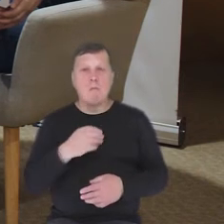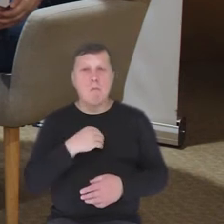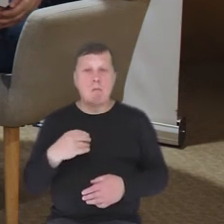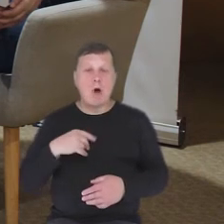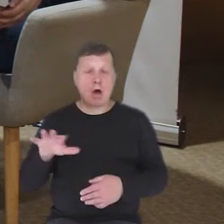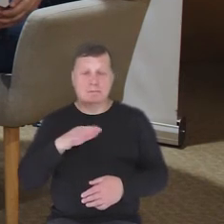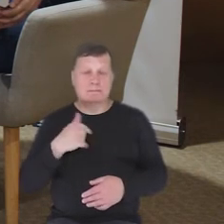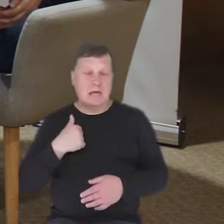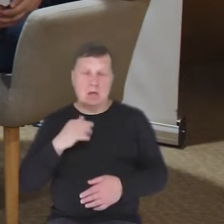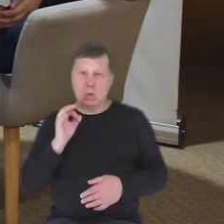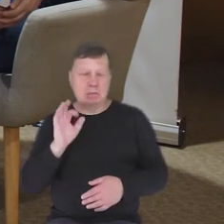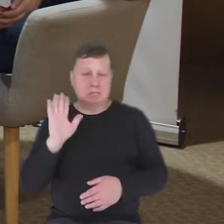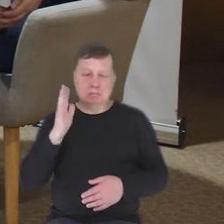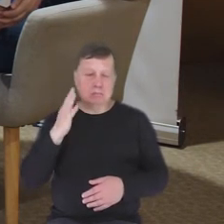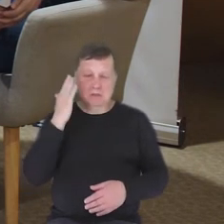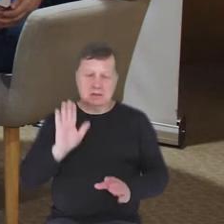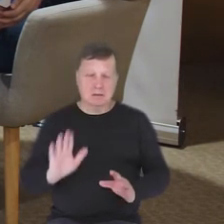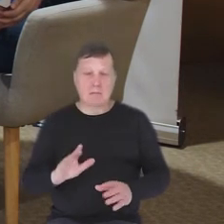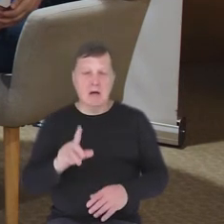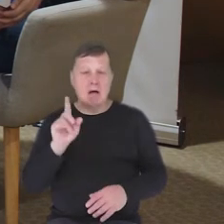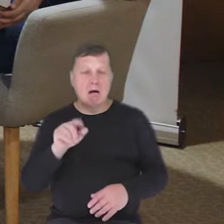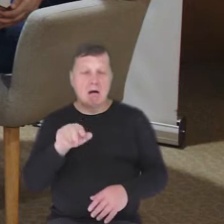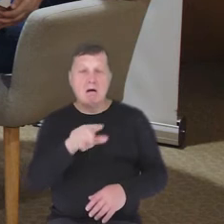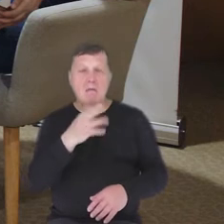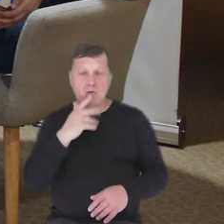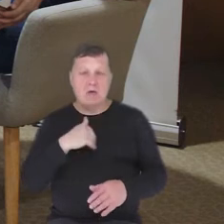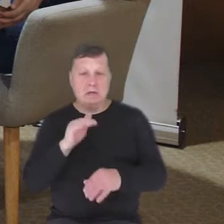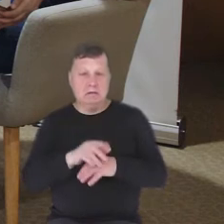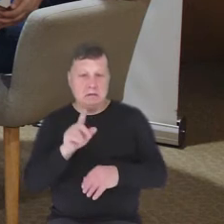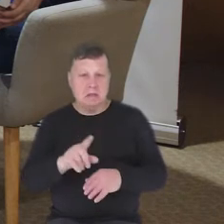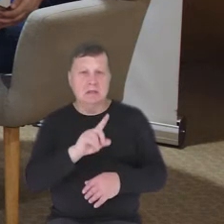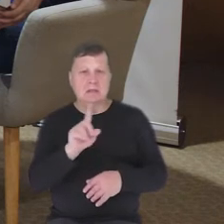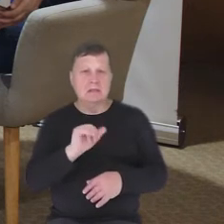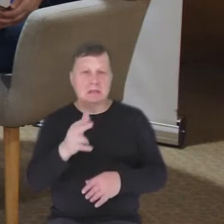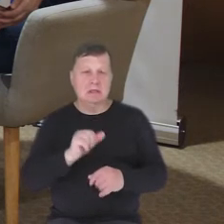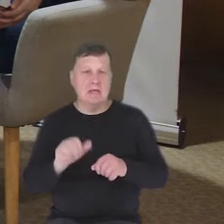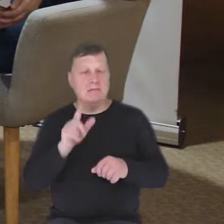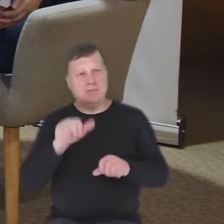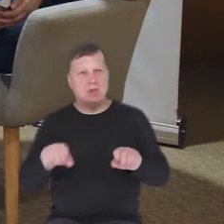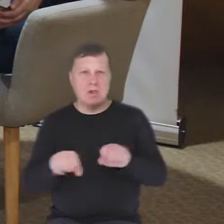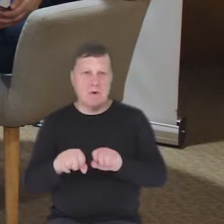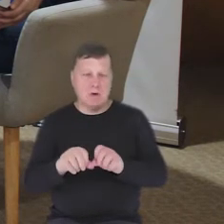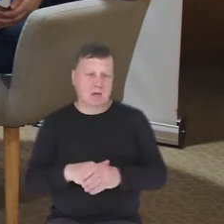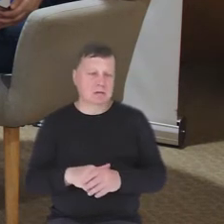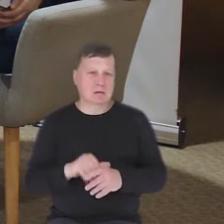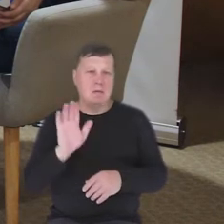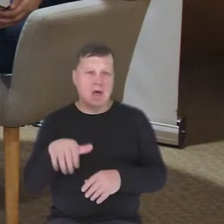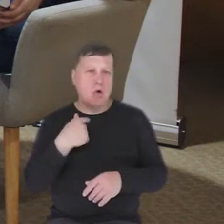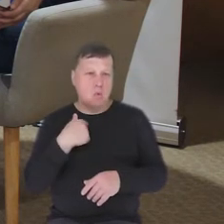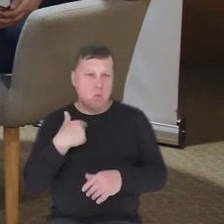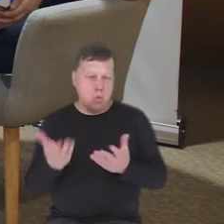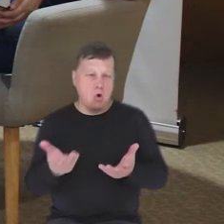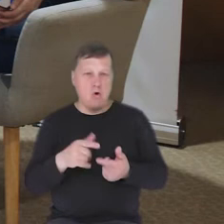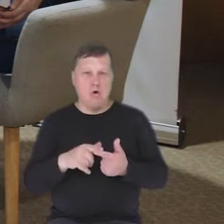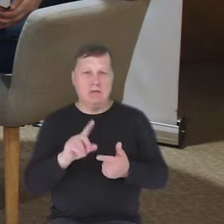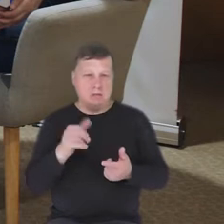sceny. Ale jakby zgadzam się z tym, co mówicie, że ziny są demokratyczne, że dają głos, że często są